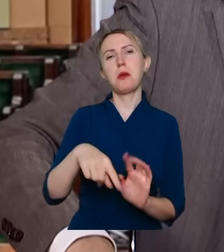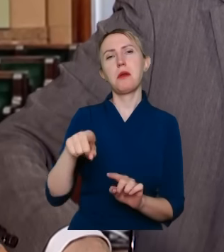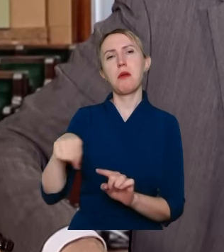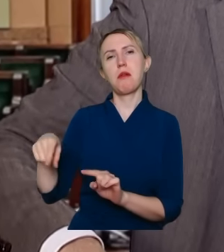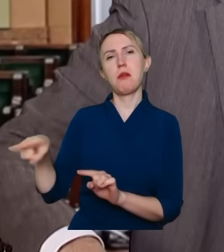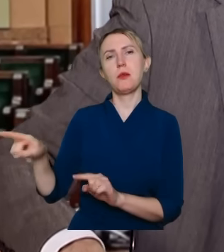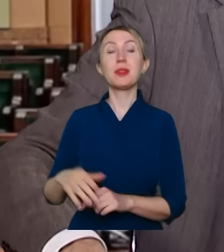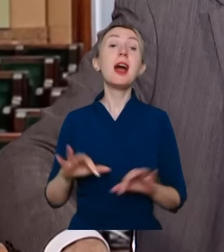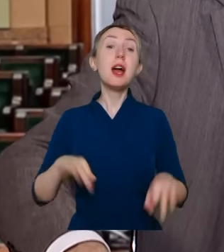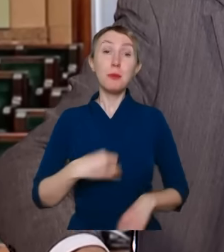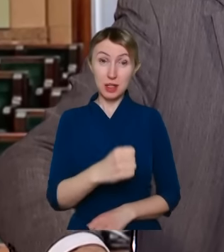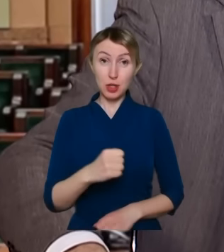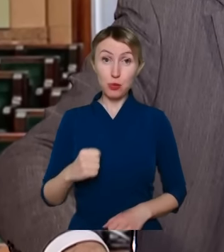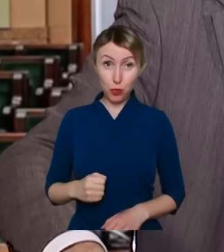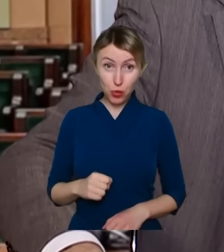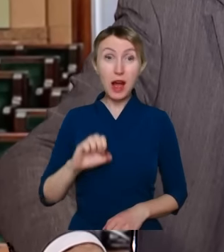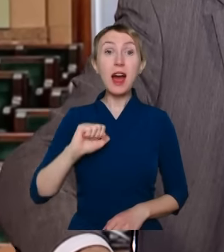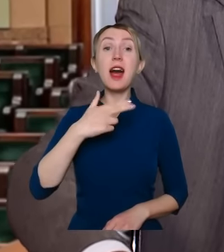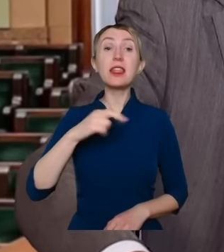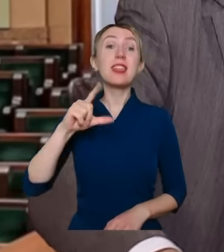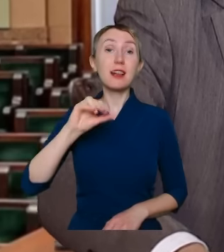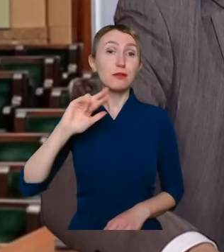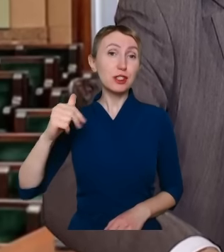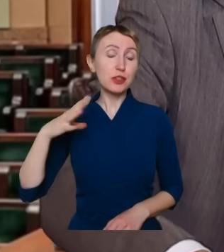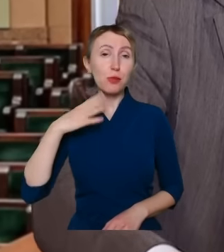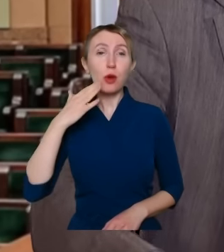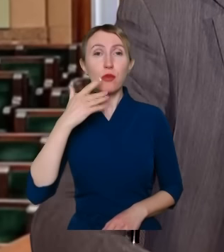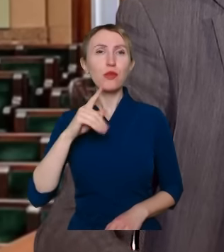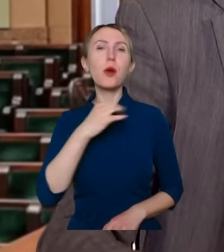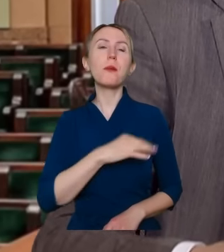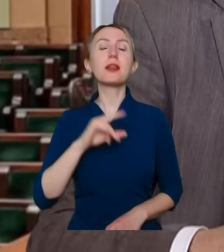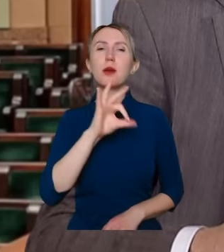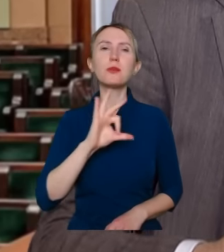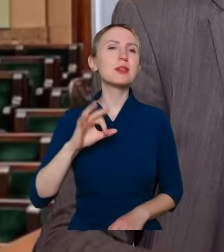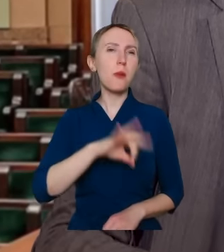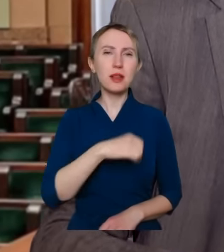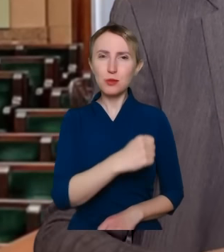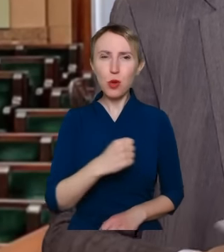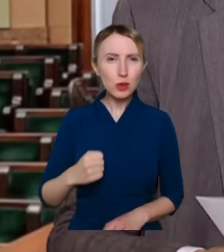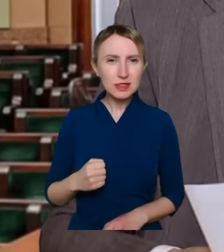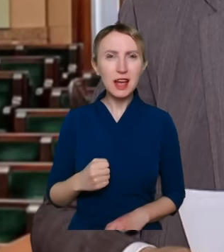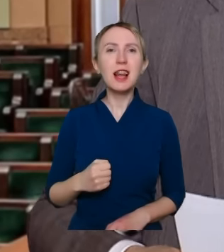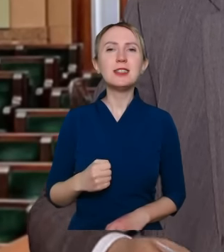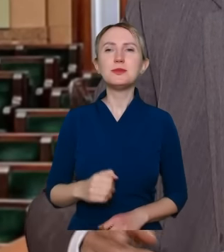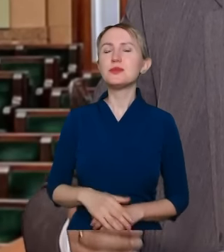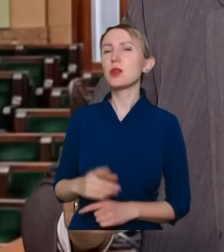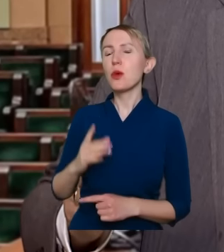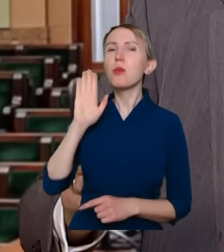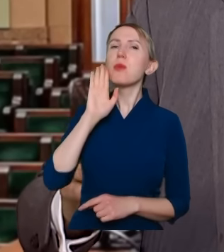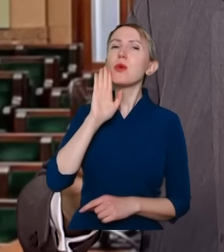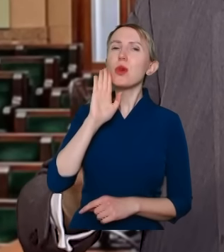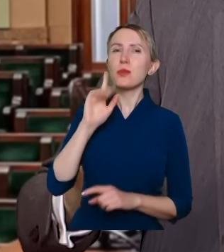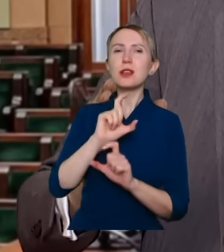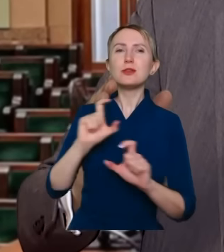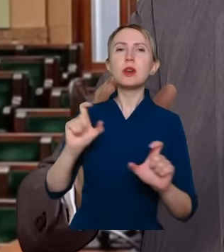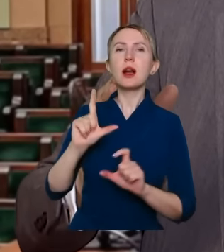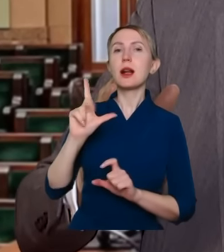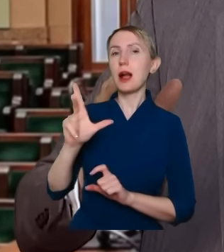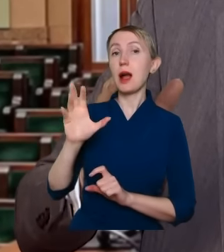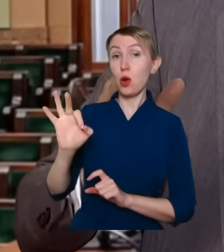lewicą przypominają Prawo i Sprawiedliwość pan posy przypomina to czasy kiedy koalicja